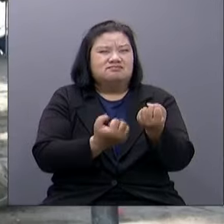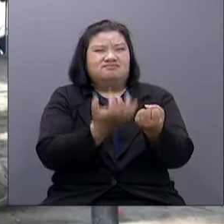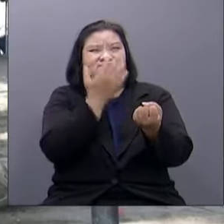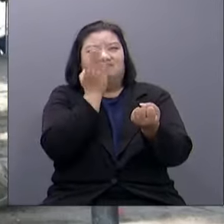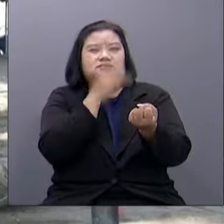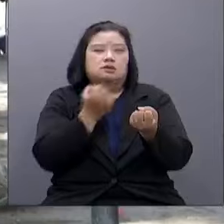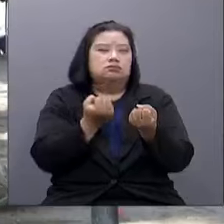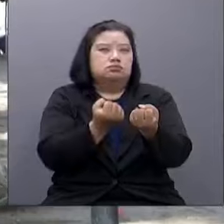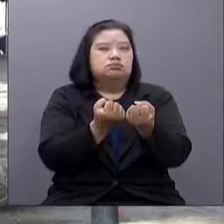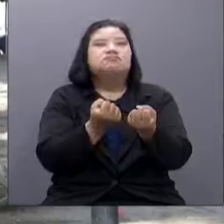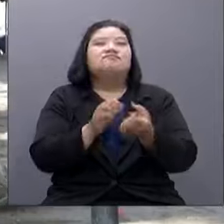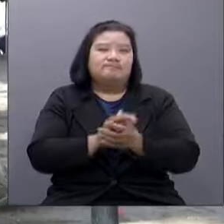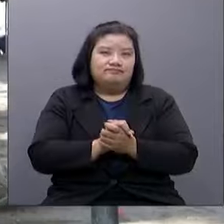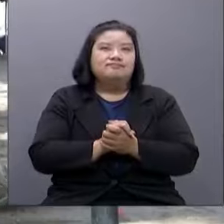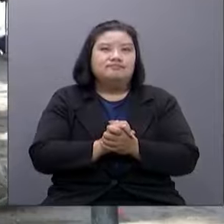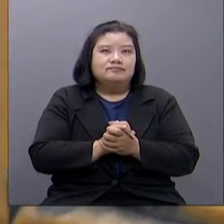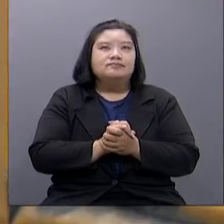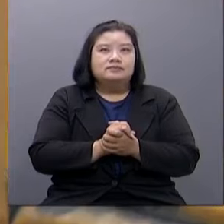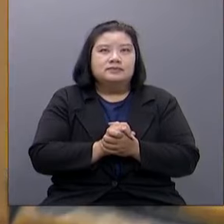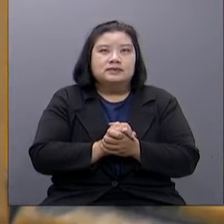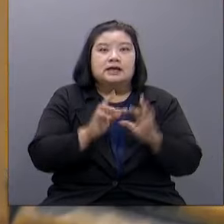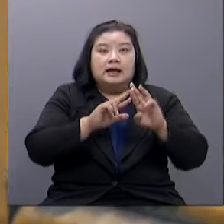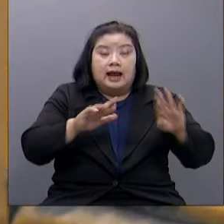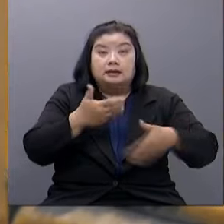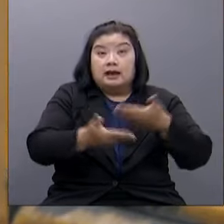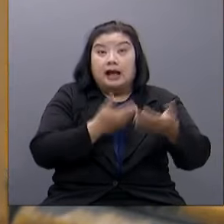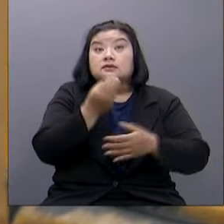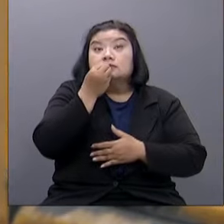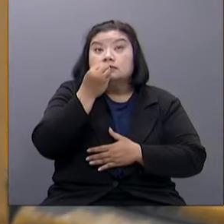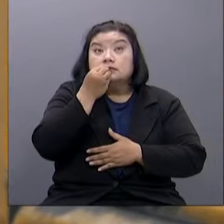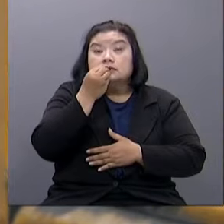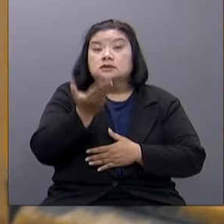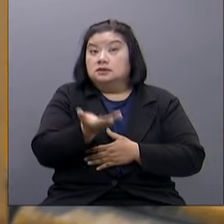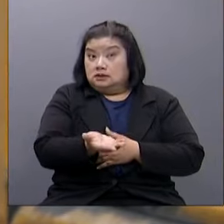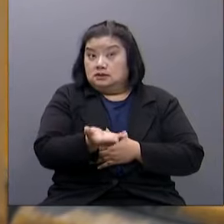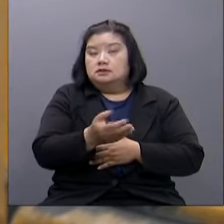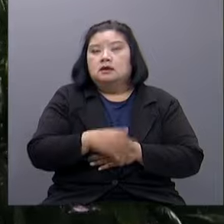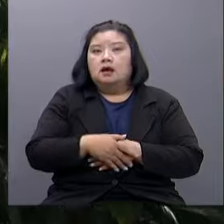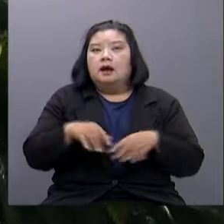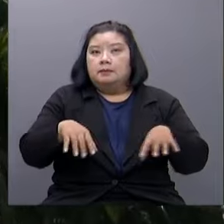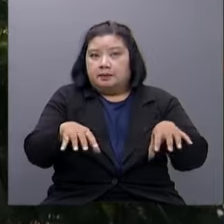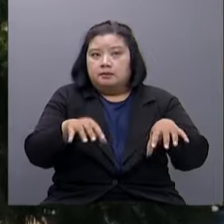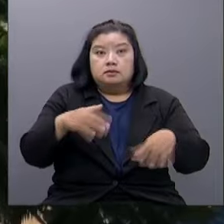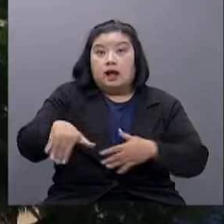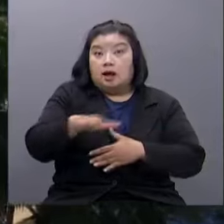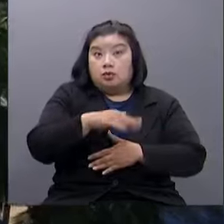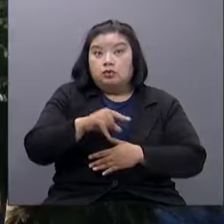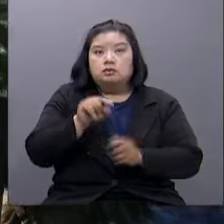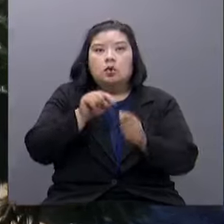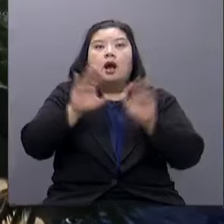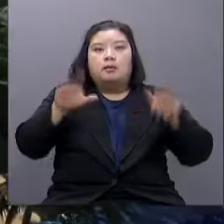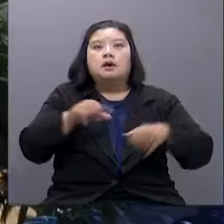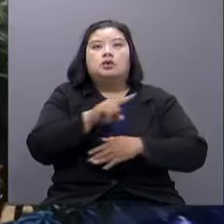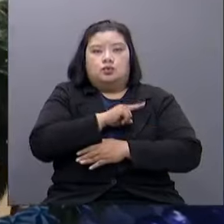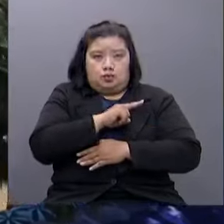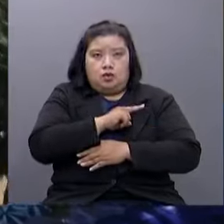ดขยะด้วยนะคะร้านอาหารที่เราอยู่ในพื้นที่ของเทศบาลเมืองแสนสุขนะคะถนนที่เป็นถนน